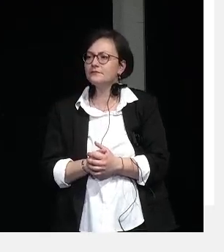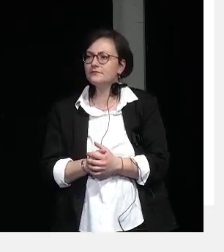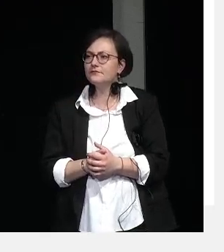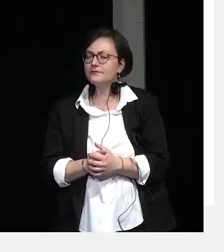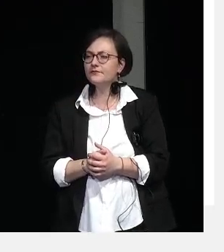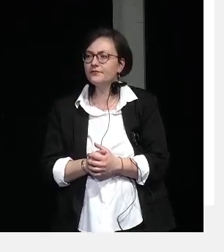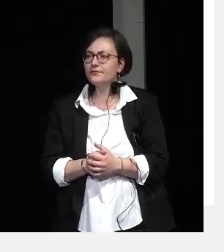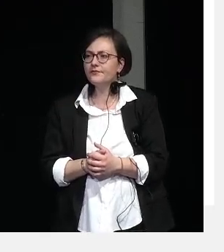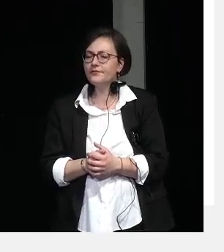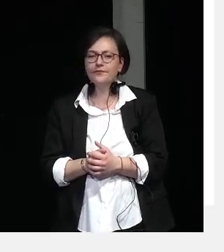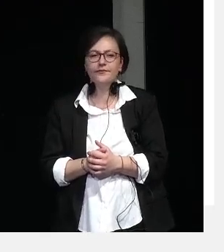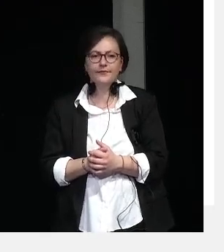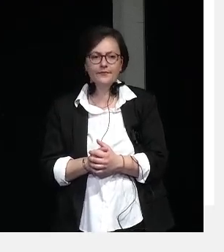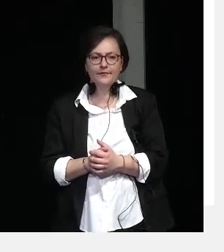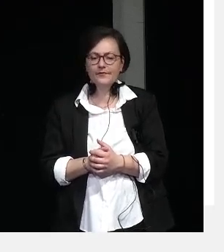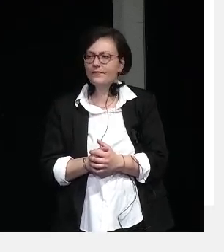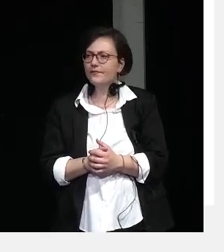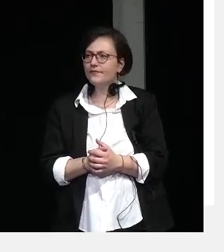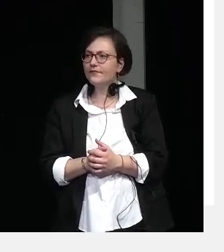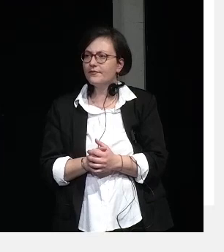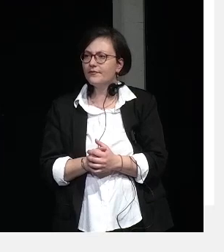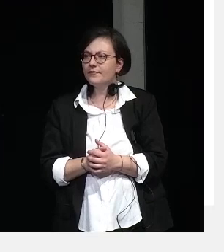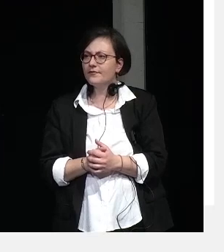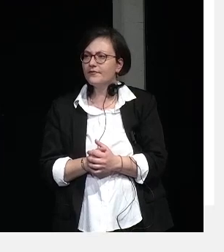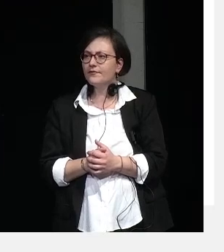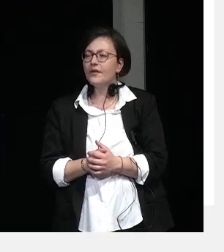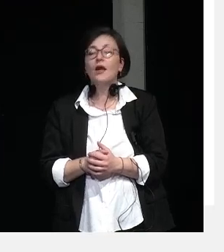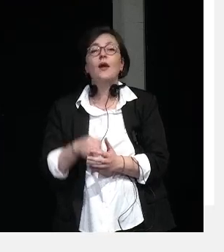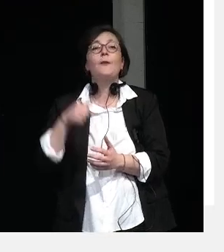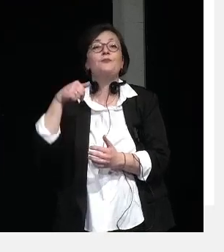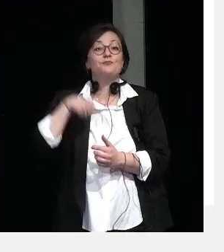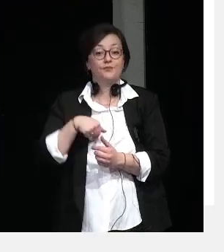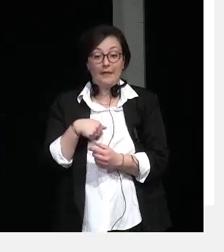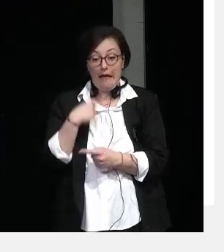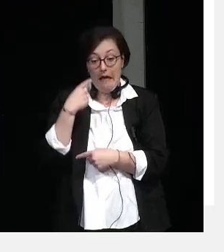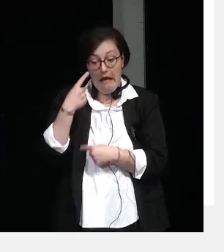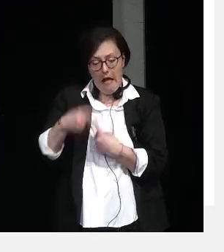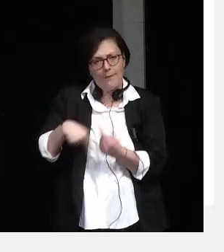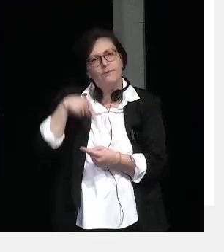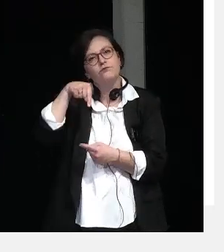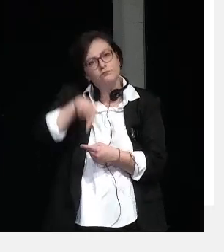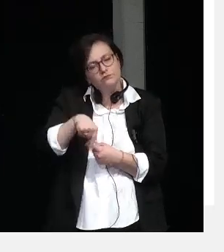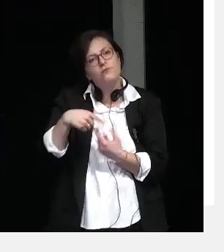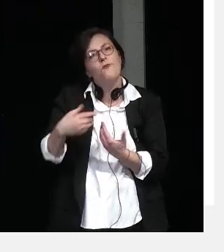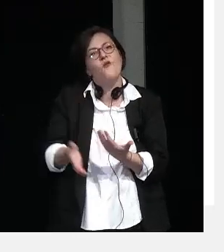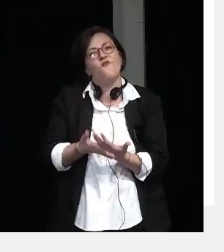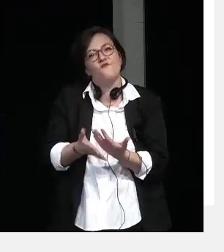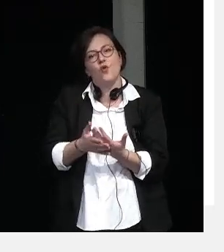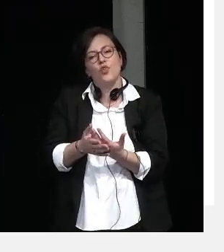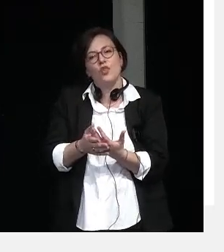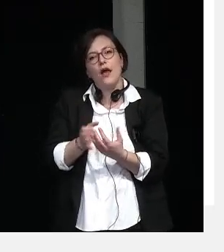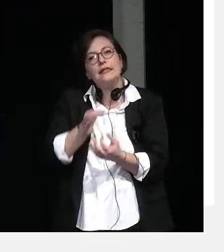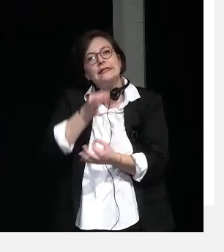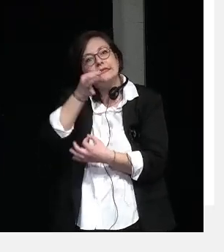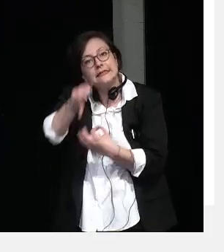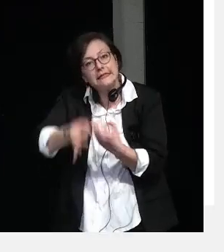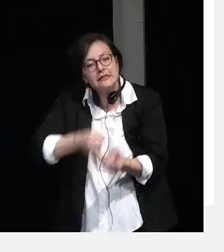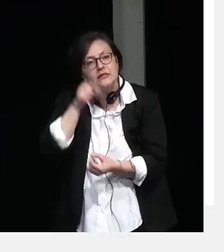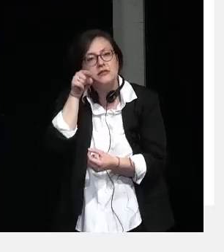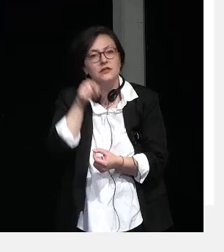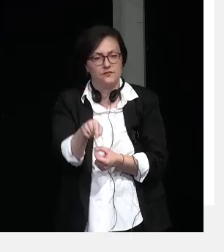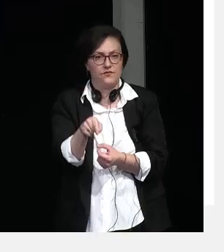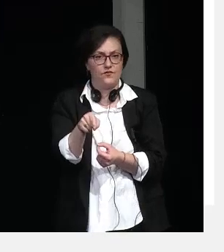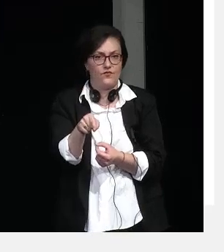η καλύτερη αρχή μιας συμβουλής, γιατί δεν είναι μόνο δύο κουβέντες, είναι μια